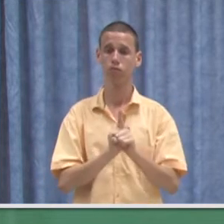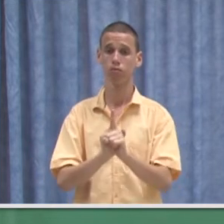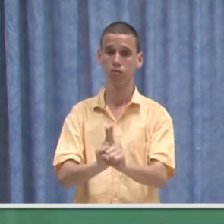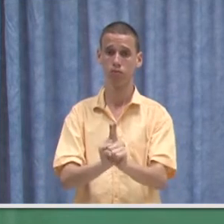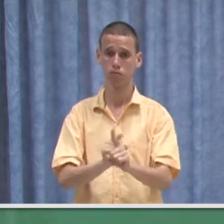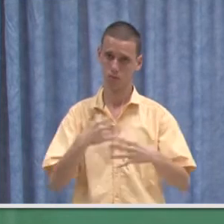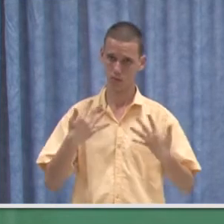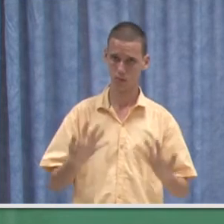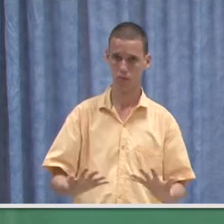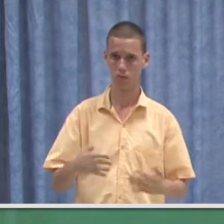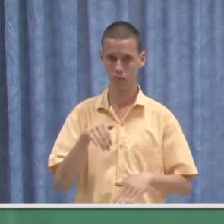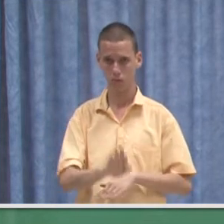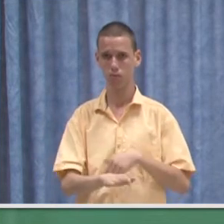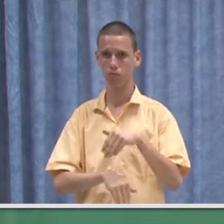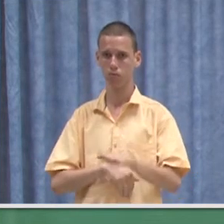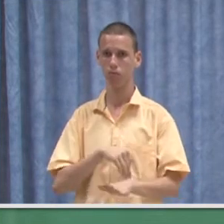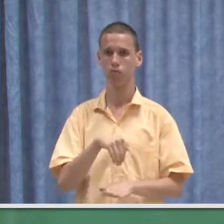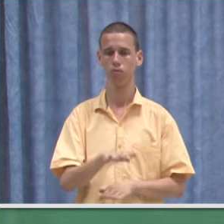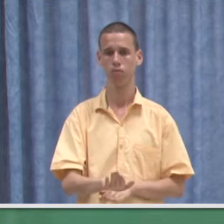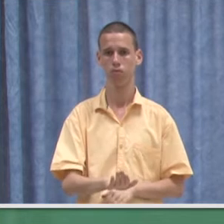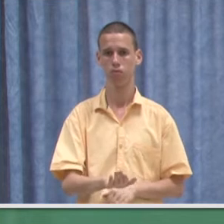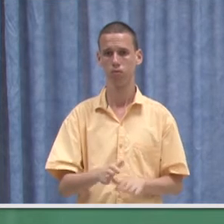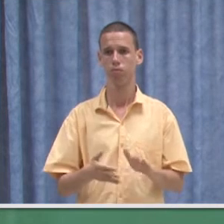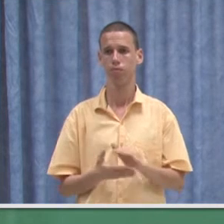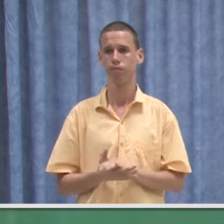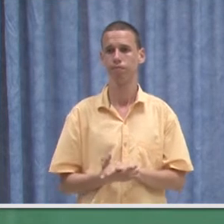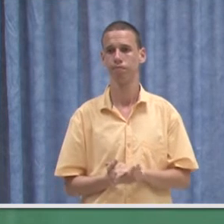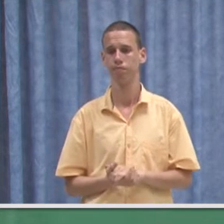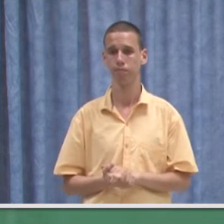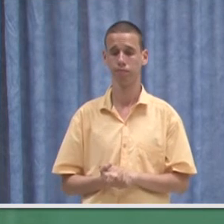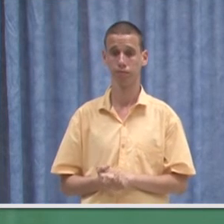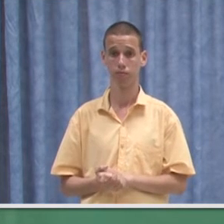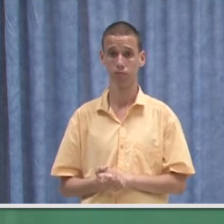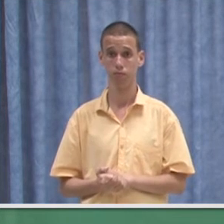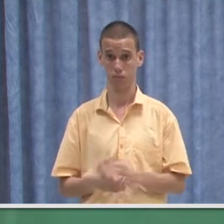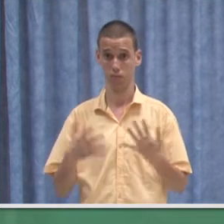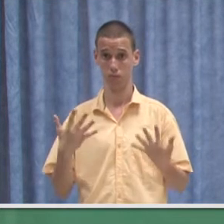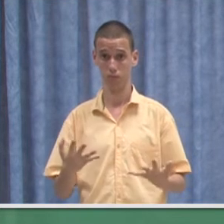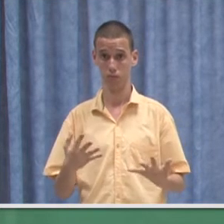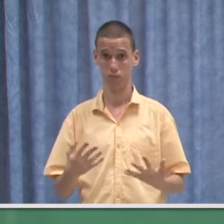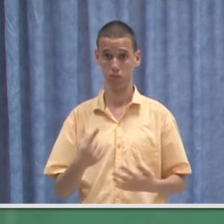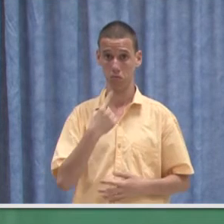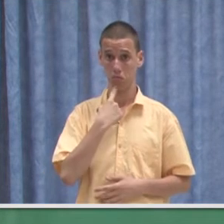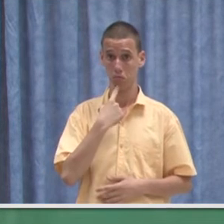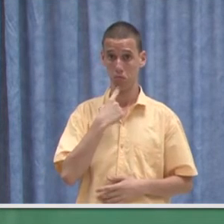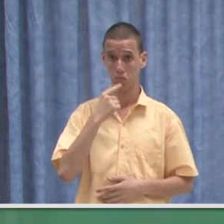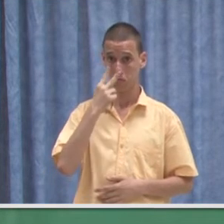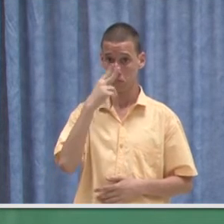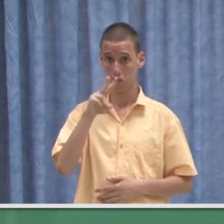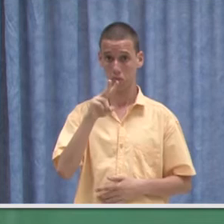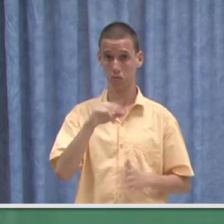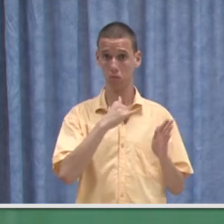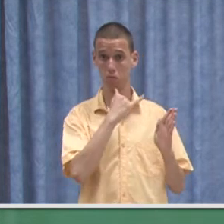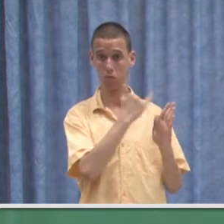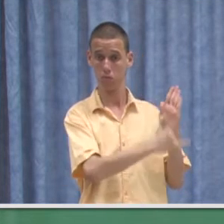une activité même pour faire. C'est pour ça raison par sous que Maurice là. Moi j'ai des nouveaux cas. Ça dit